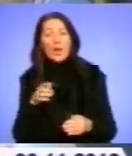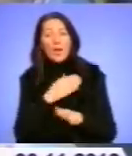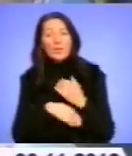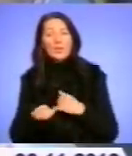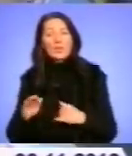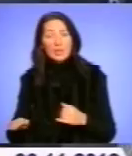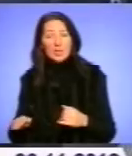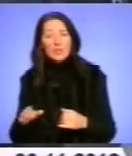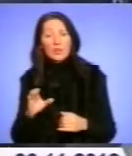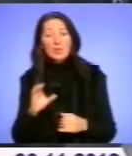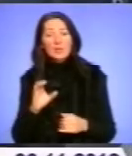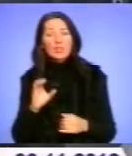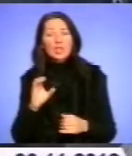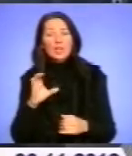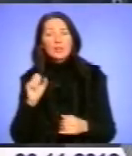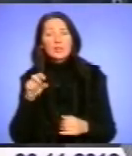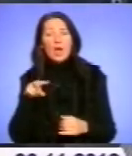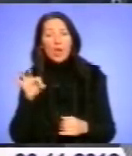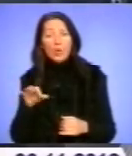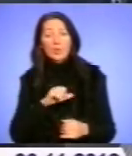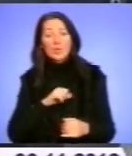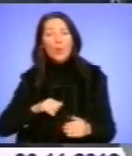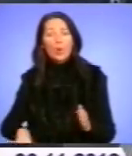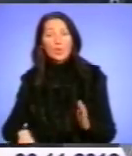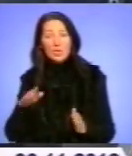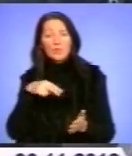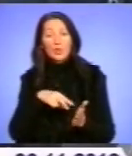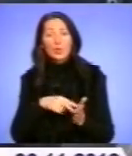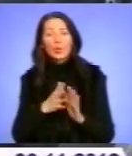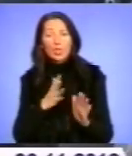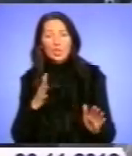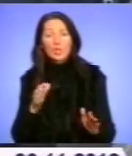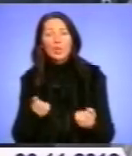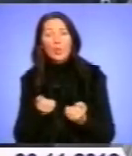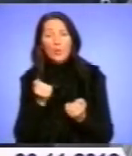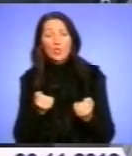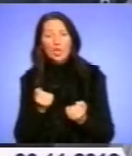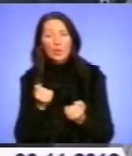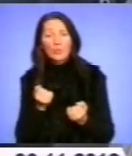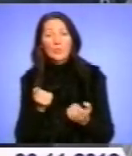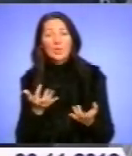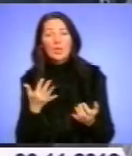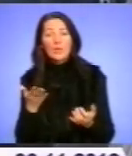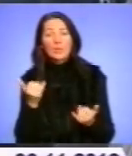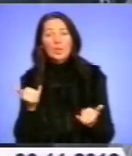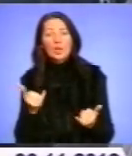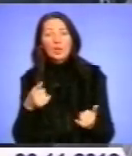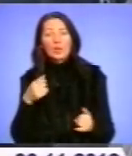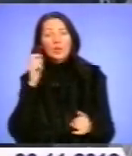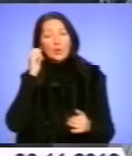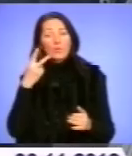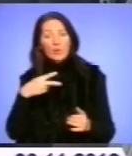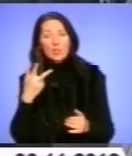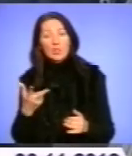Сніжана Сало. Я з самого дитинства стою на черзі на цій машині. А скільки вам зараз років? 23.